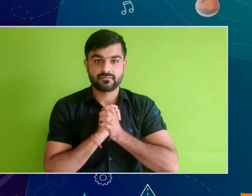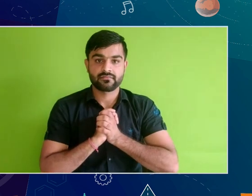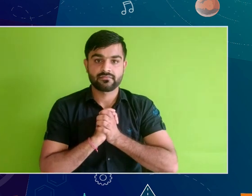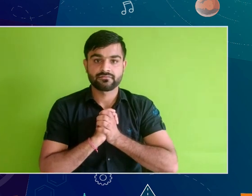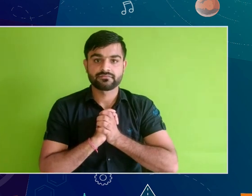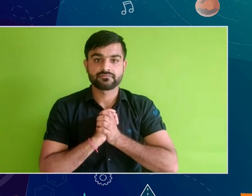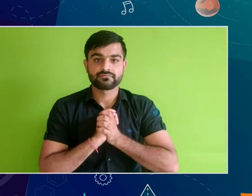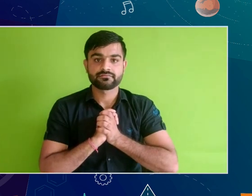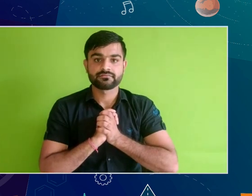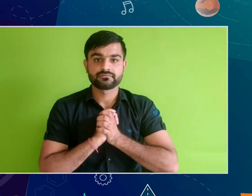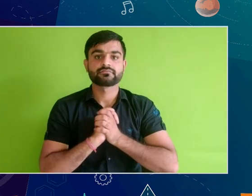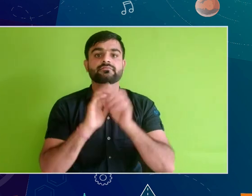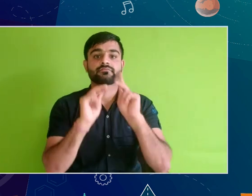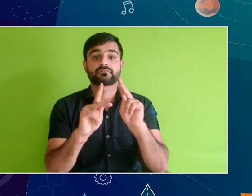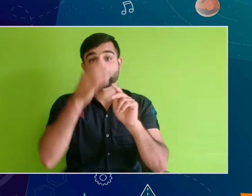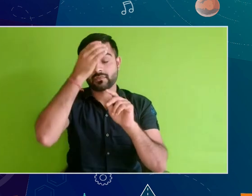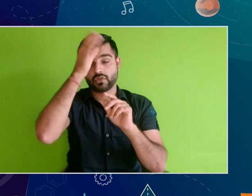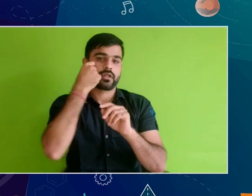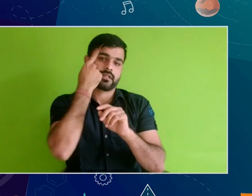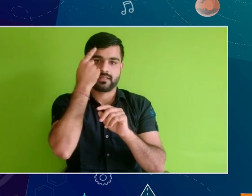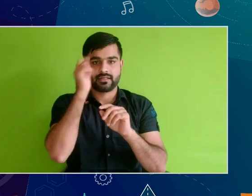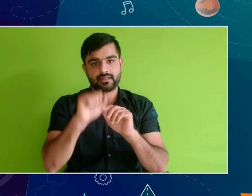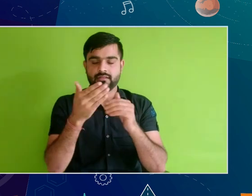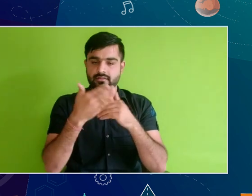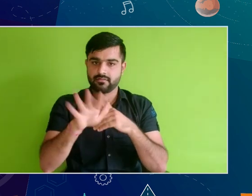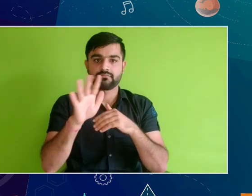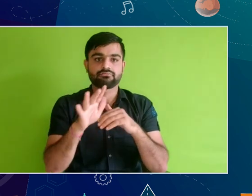चलिए, तो कॉन्सेप्ट तो समझ में आया, फिलहाल आधारशिला बन गई है कि जो